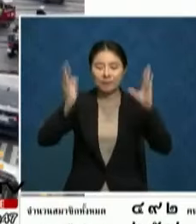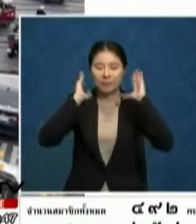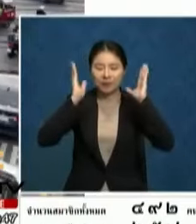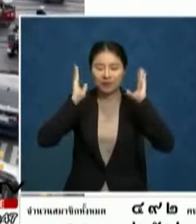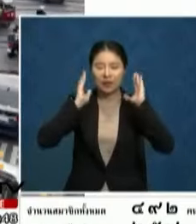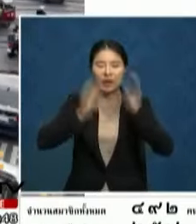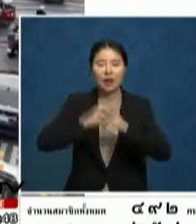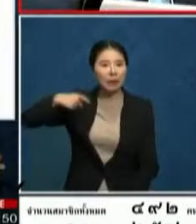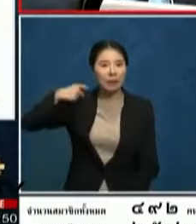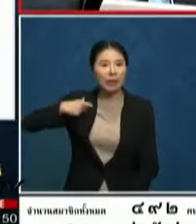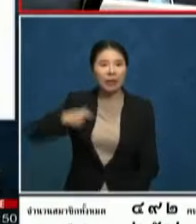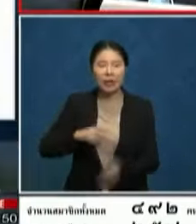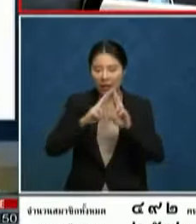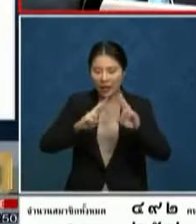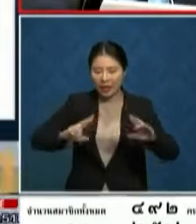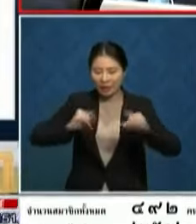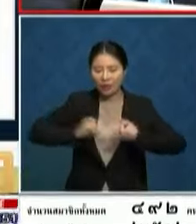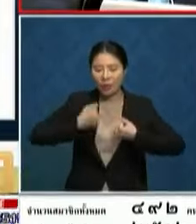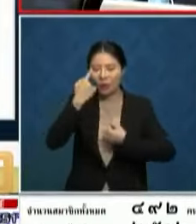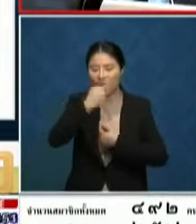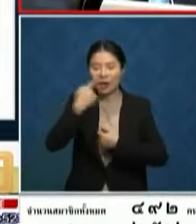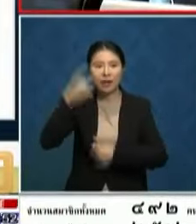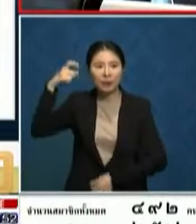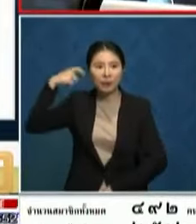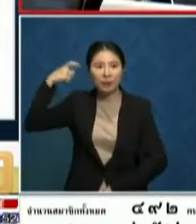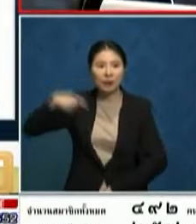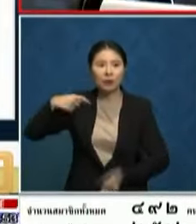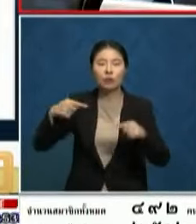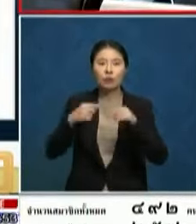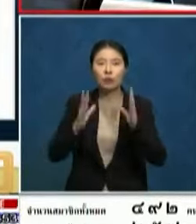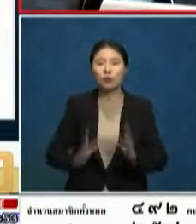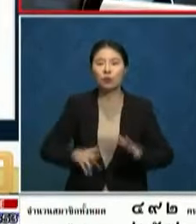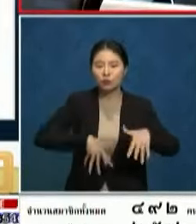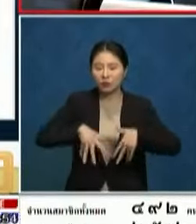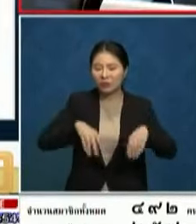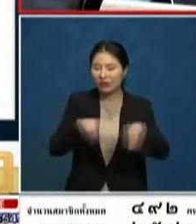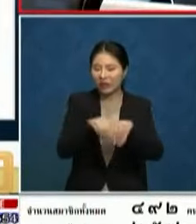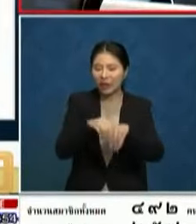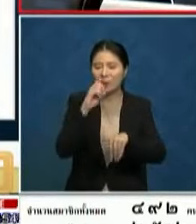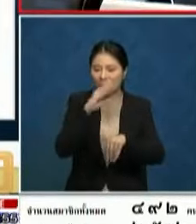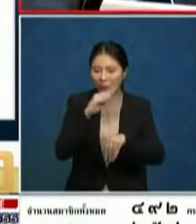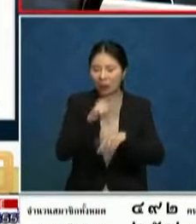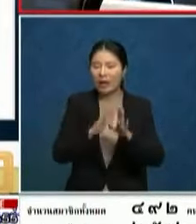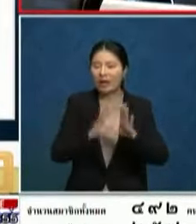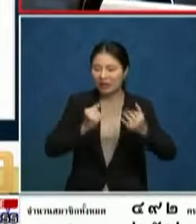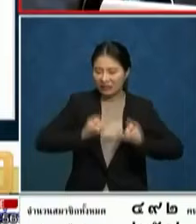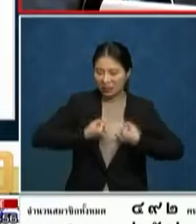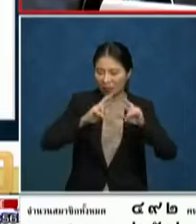แต่คุณพูดแบบนี้ไม่ได้มันหลวมจะมันกลวงมากข้อมูลมาเบาบางม